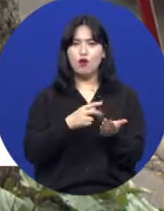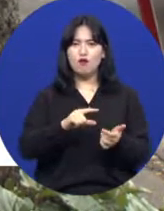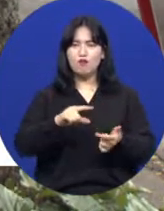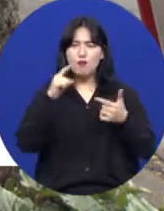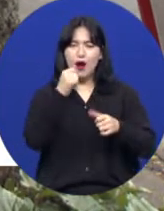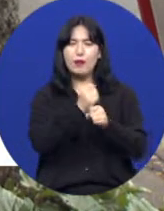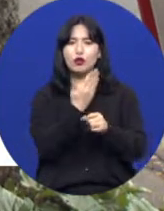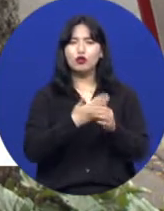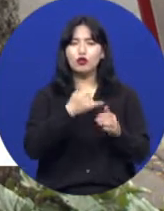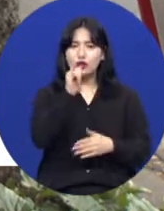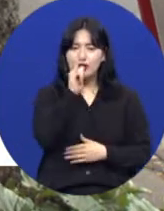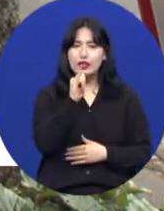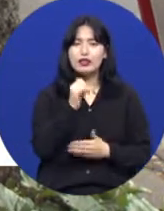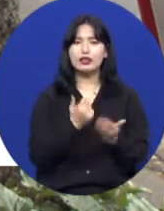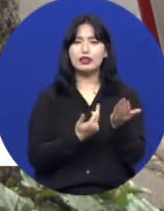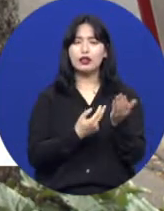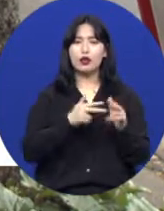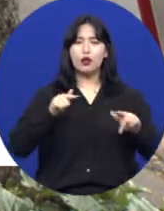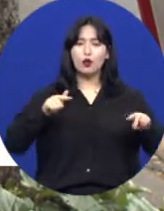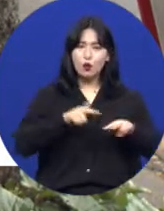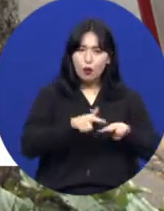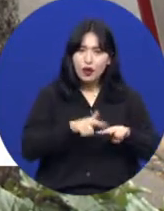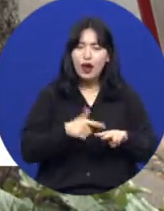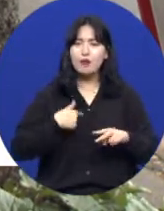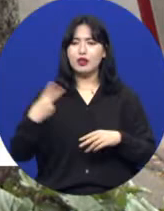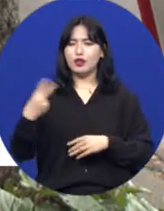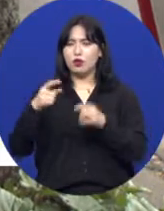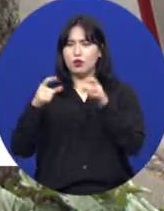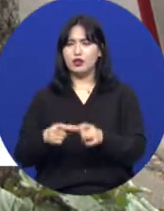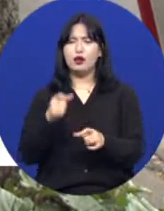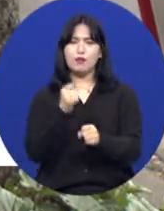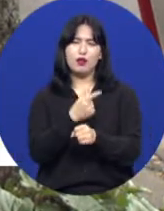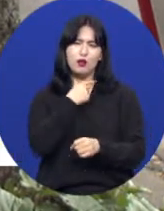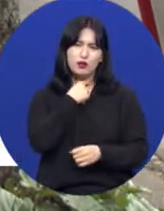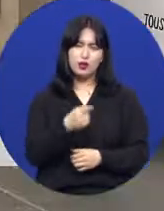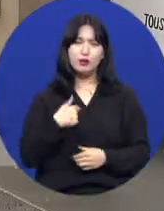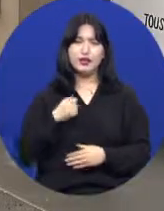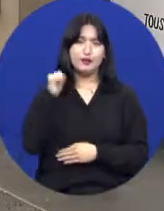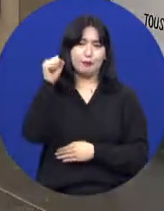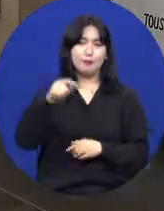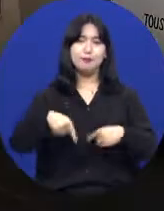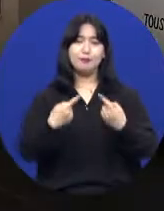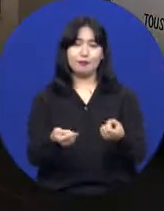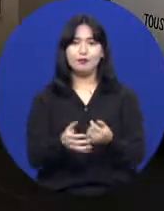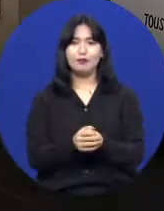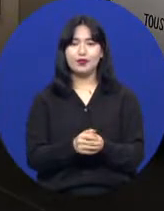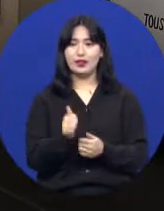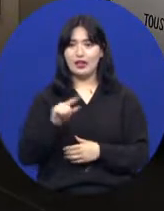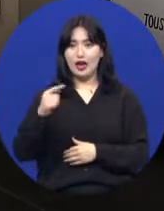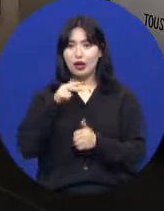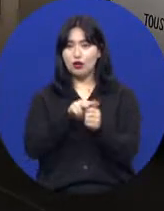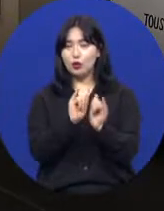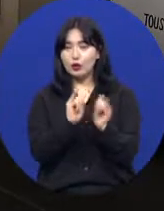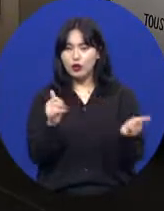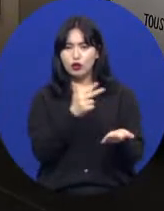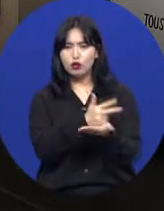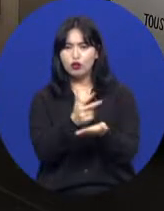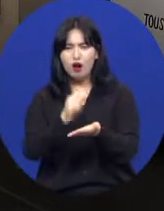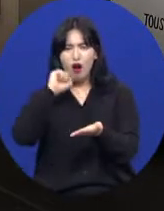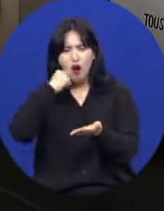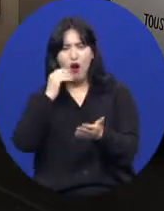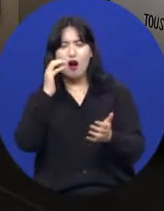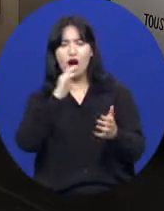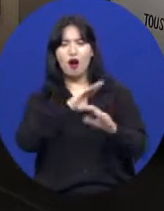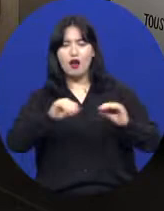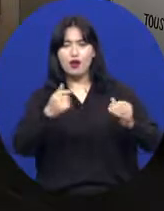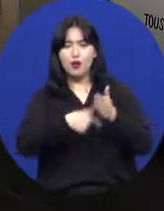도남동 그리고 이도이동을 만들고 싶어서 출마를 결심했습니다. 한동수 후보는 주차난 문제를 해결하기